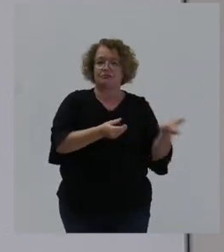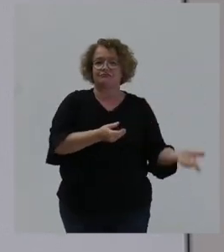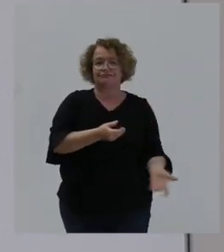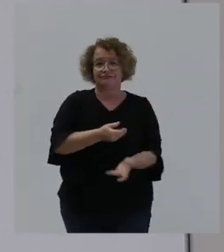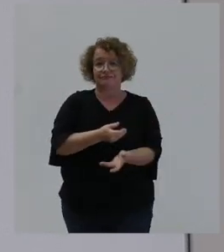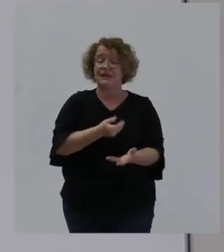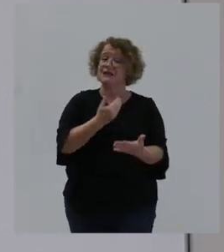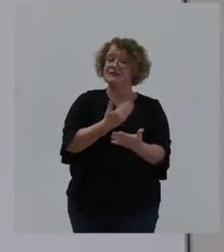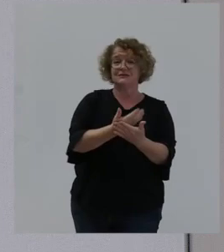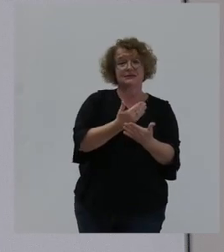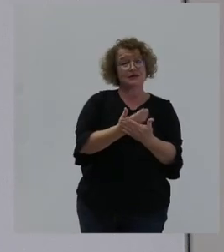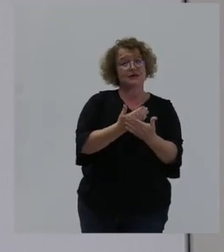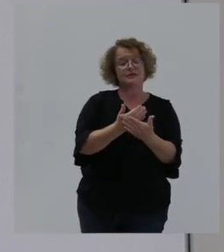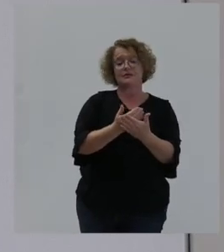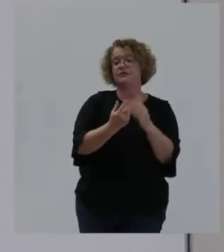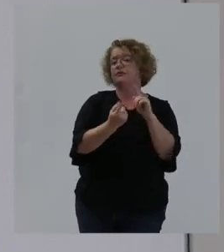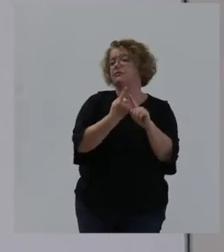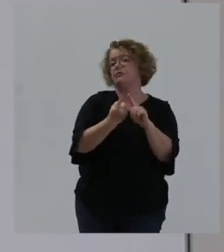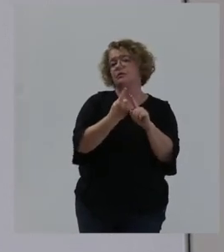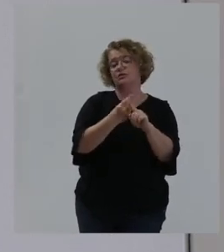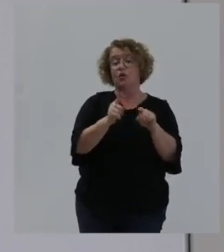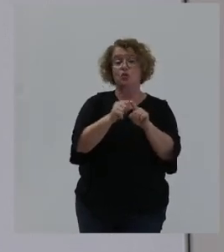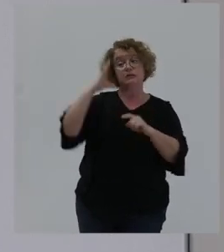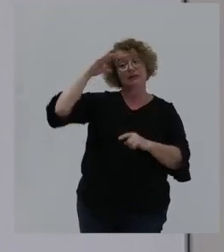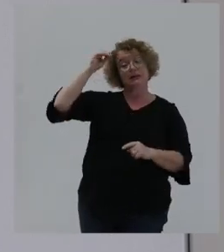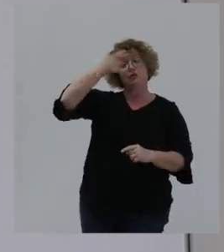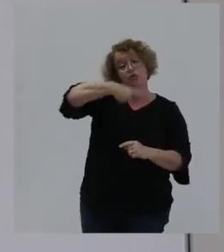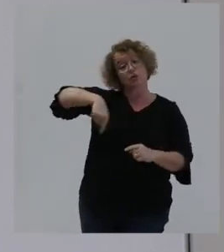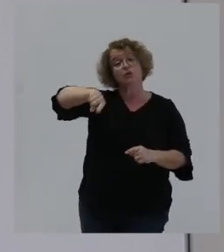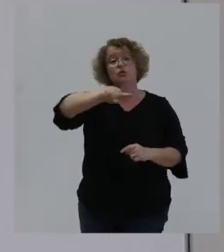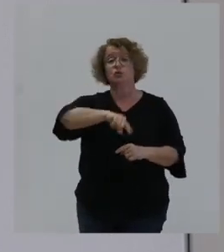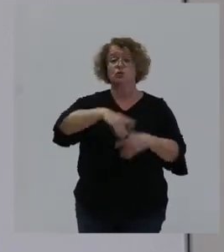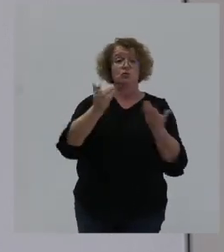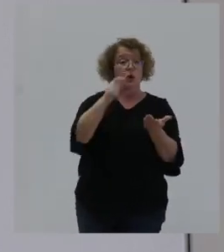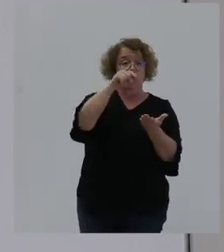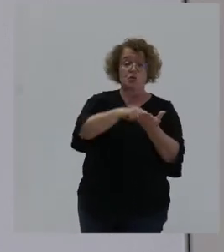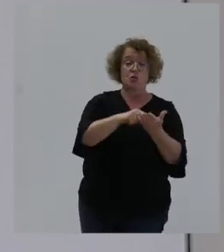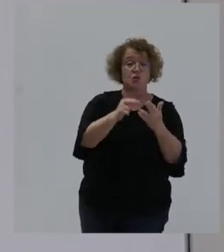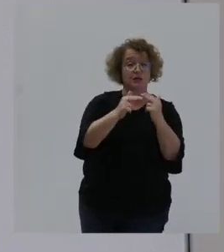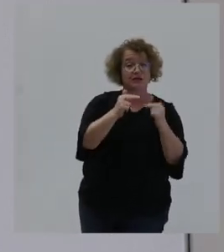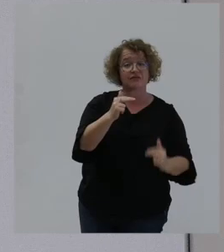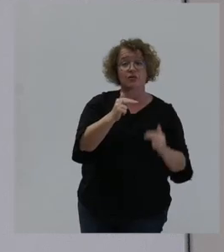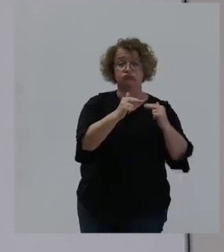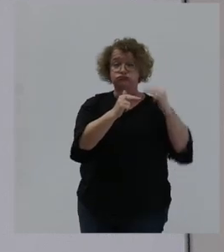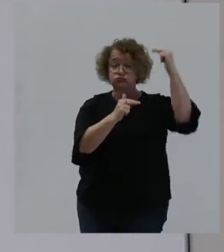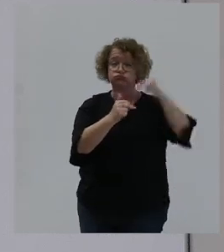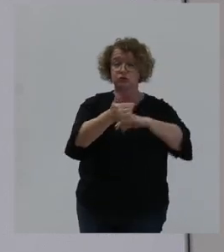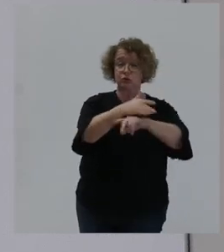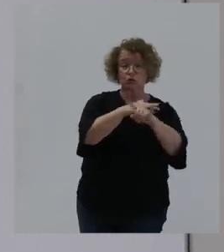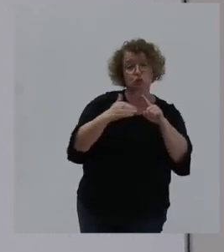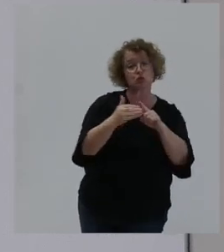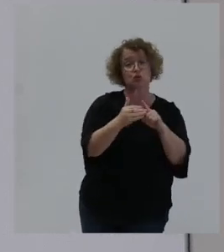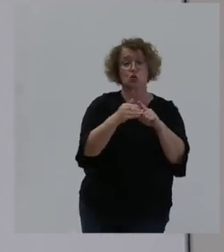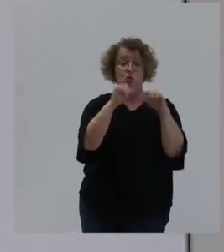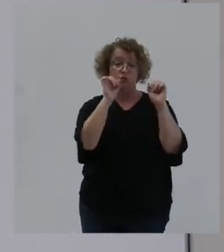vraiment un facteur différenciant, de favoriser pour nos étudiants, quels que soient leurs milieux sociaux et leurs moyens, leur capacité